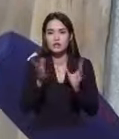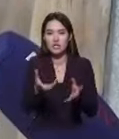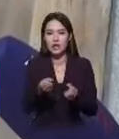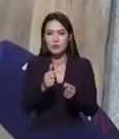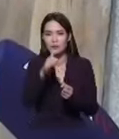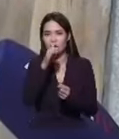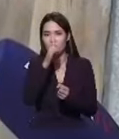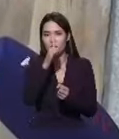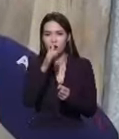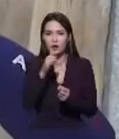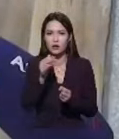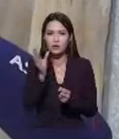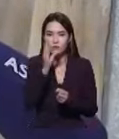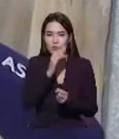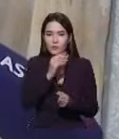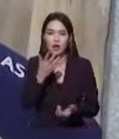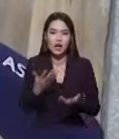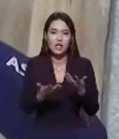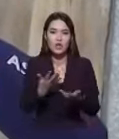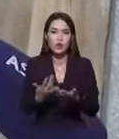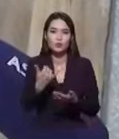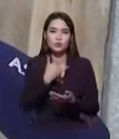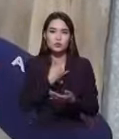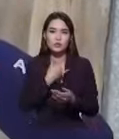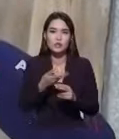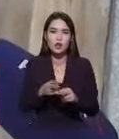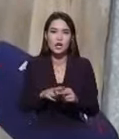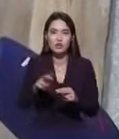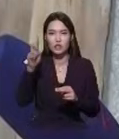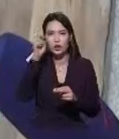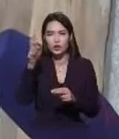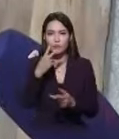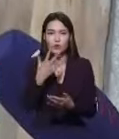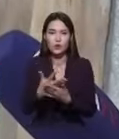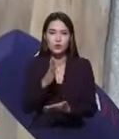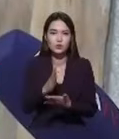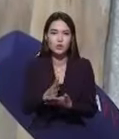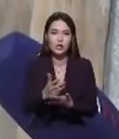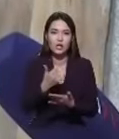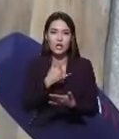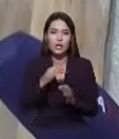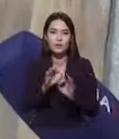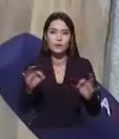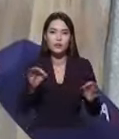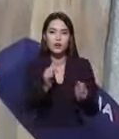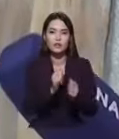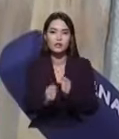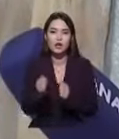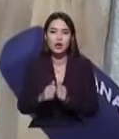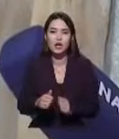қалайын деп тұрған. А егер де біз үкіметке көшетін болсақ, уже біз энергосбытқа